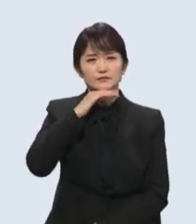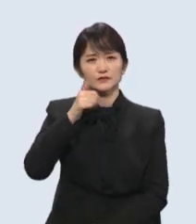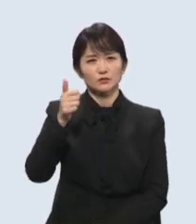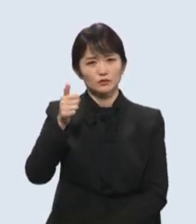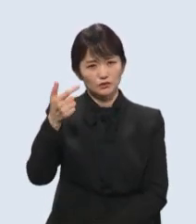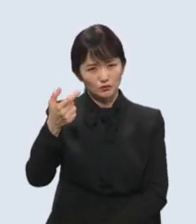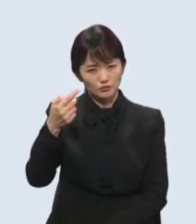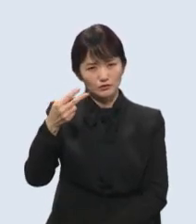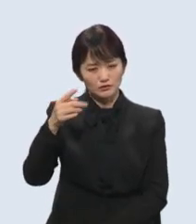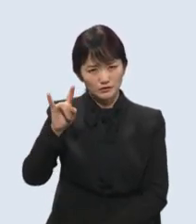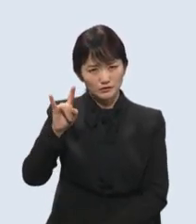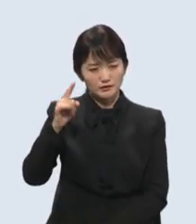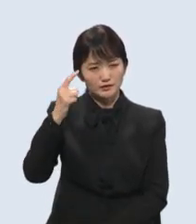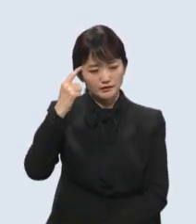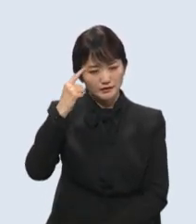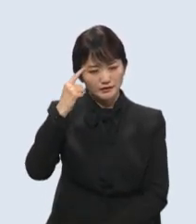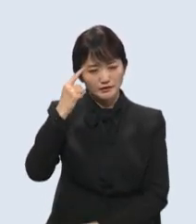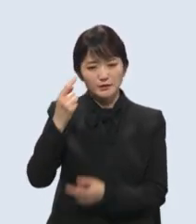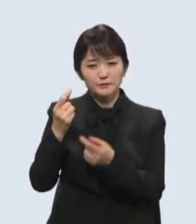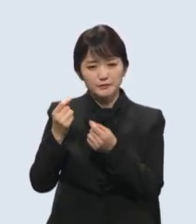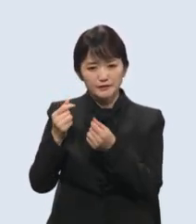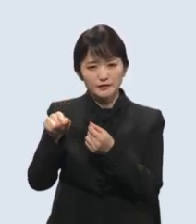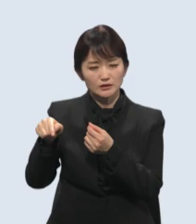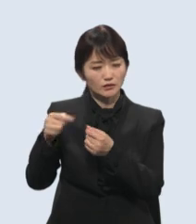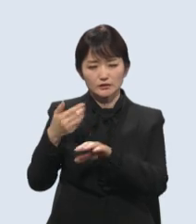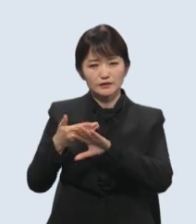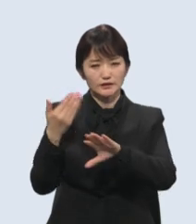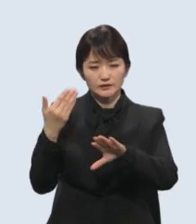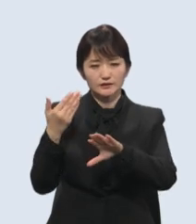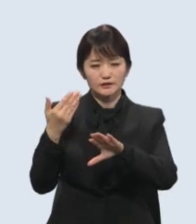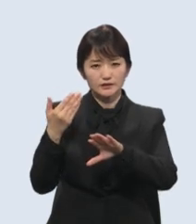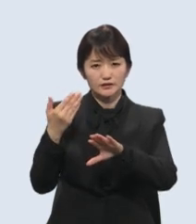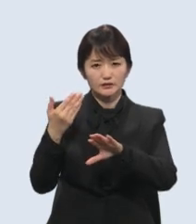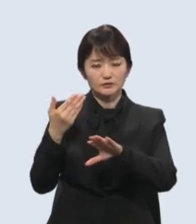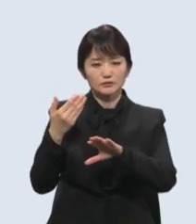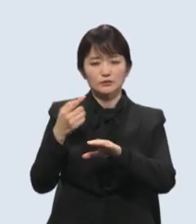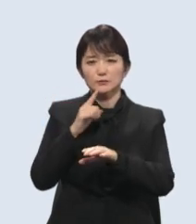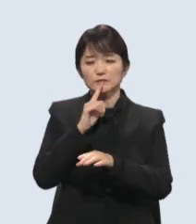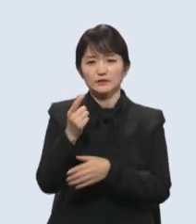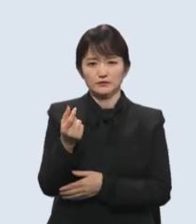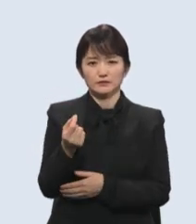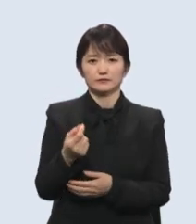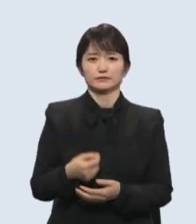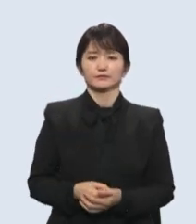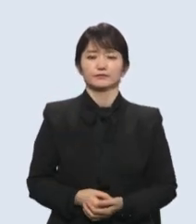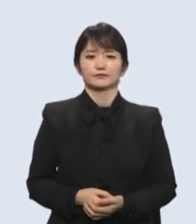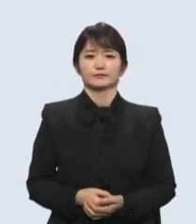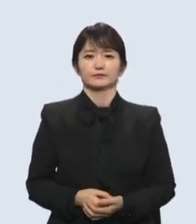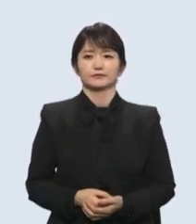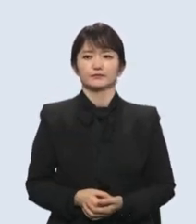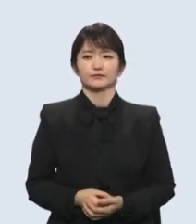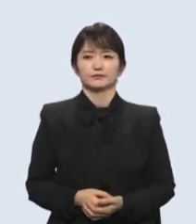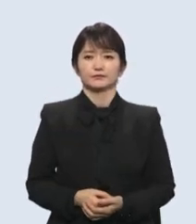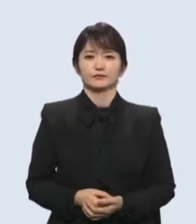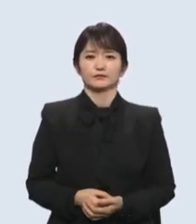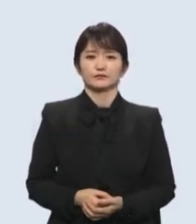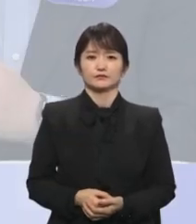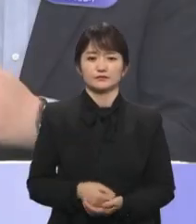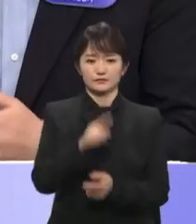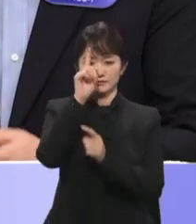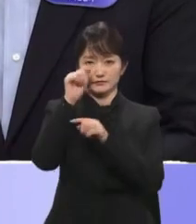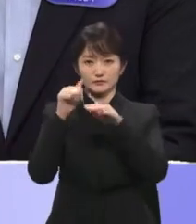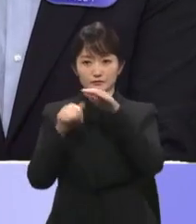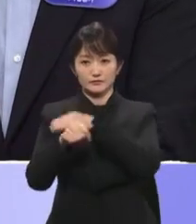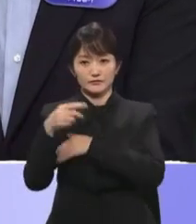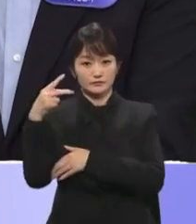그래서 그런 부분에서 좀 각을 세우고 싶어 하는 거 같은데 그게 얼만큼 먹힐지는 좀 지켜볼 문제 같고요 그다음에 앞서 본 이제 뭐 단식에 찾아가고 그런게 이제 큰